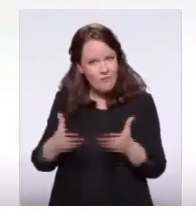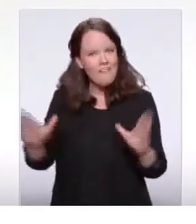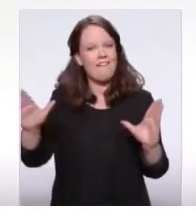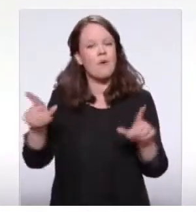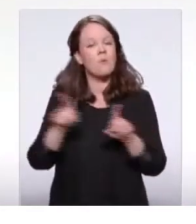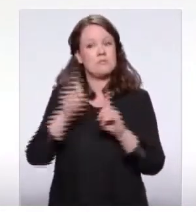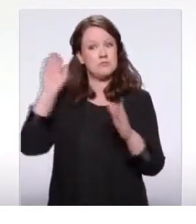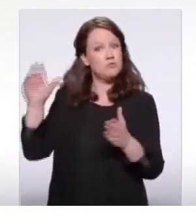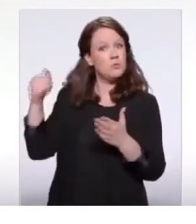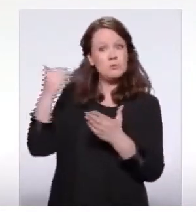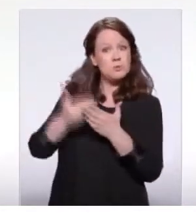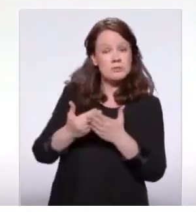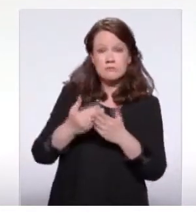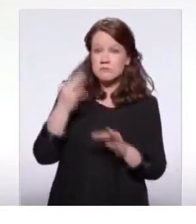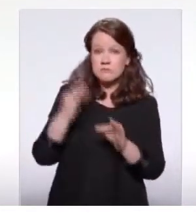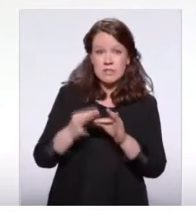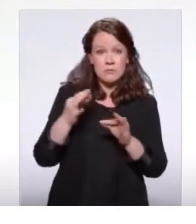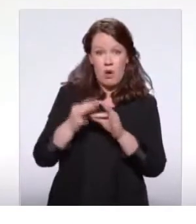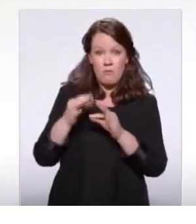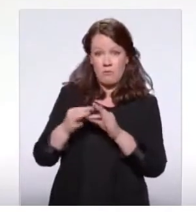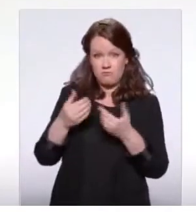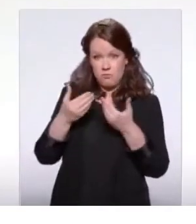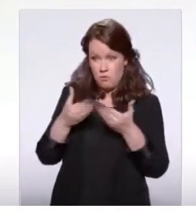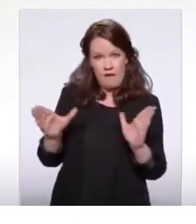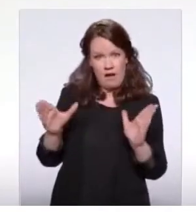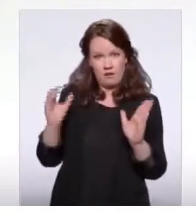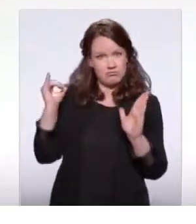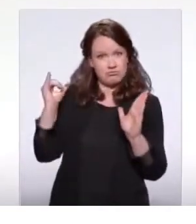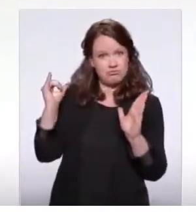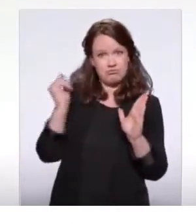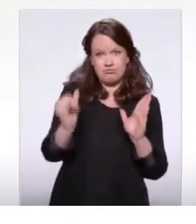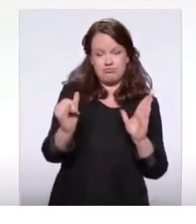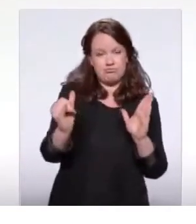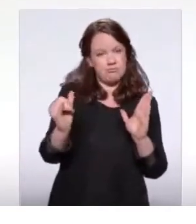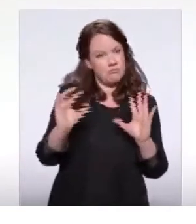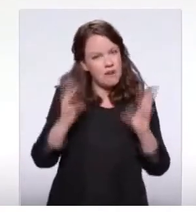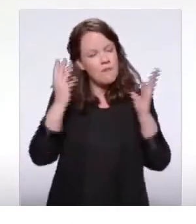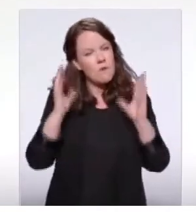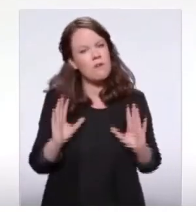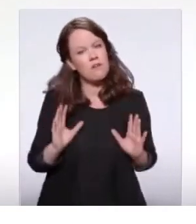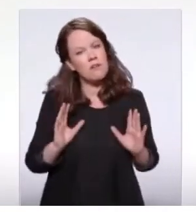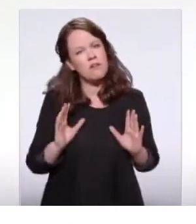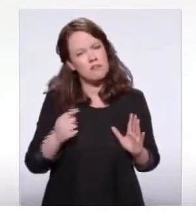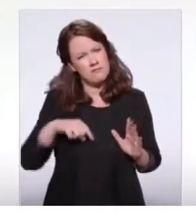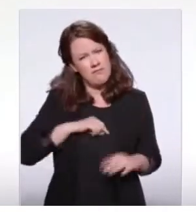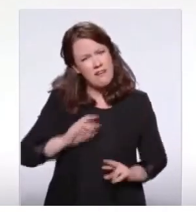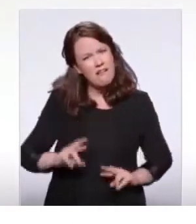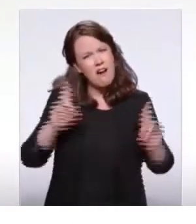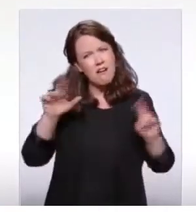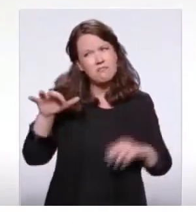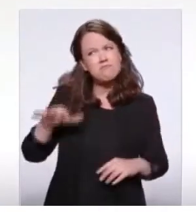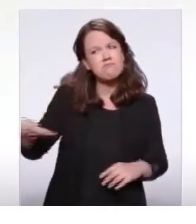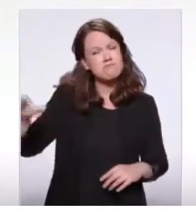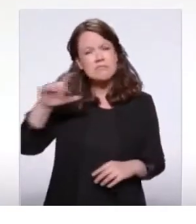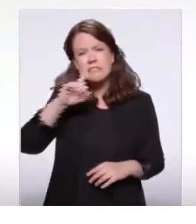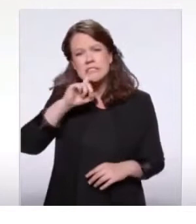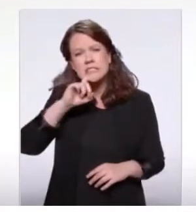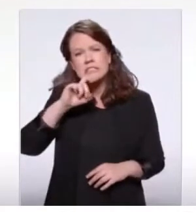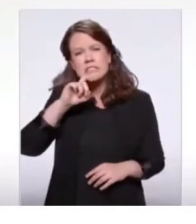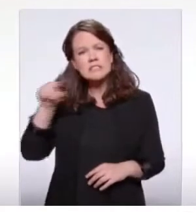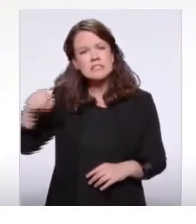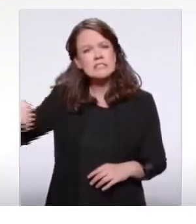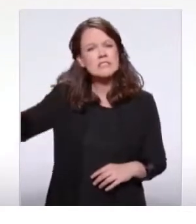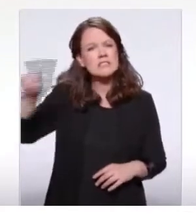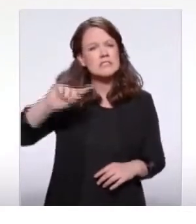ouvertes depuis septembre 2020. Nous faisons partie des rares pays qui ont fait ce choix, alors même que nous avons